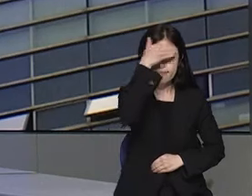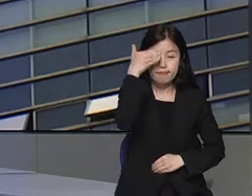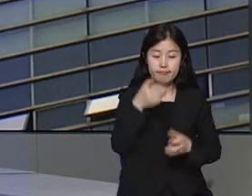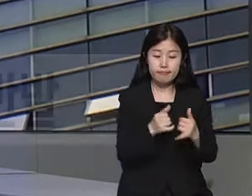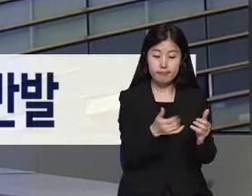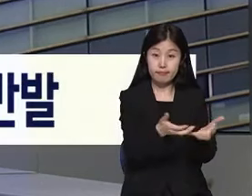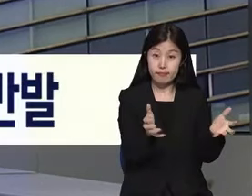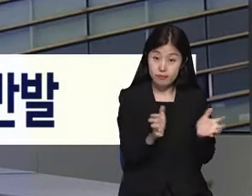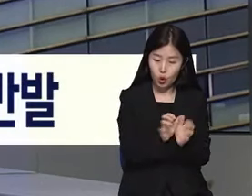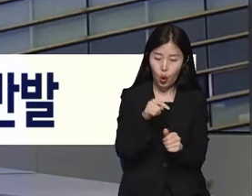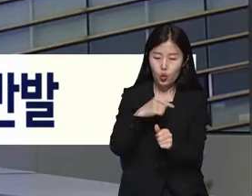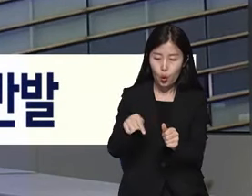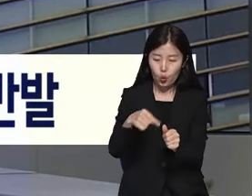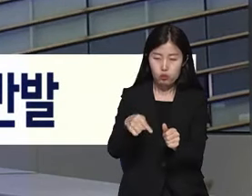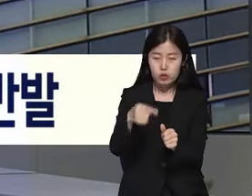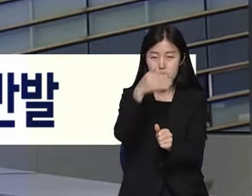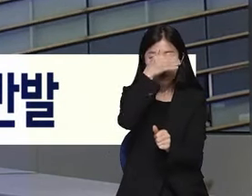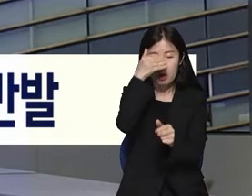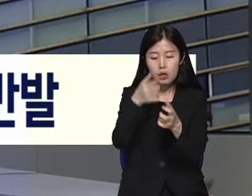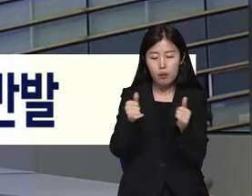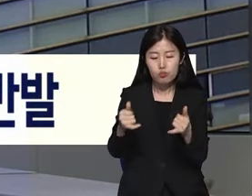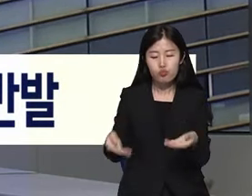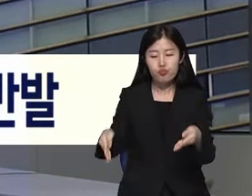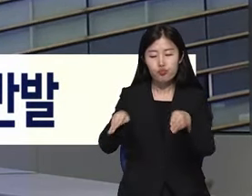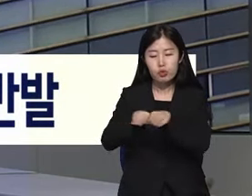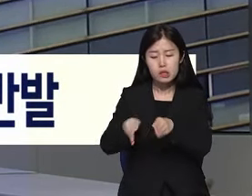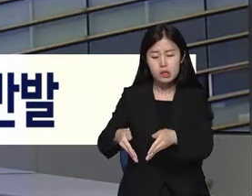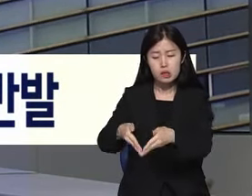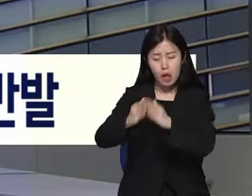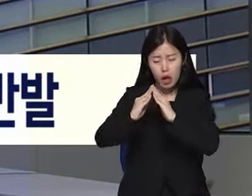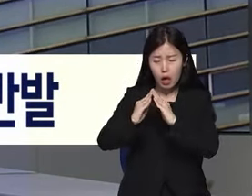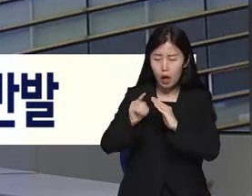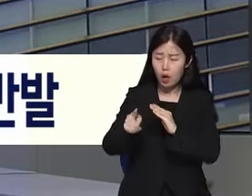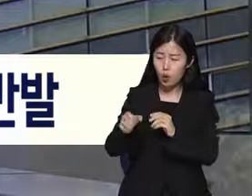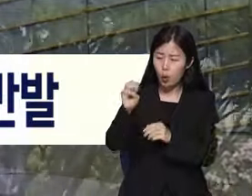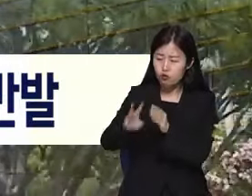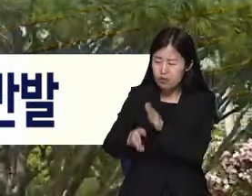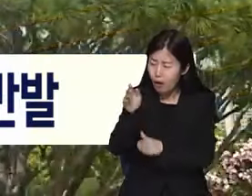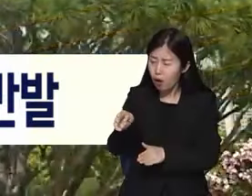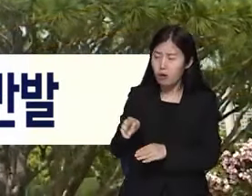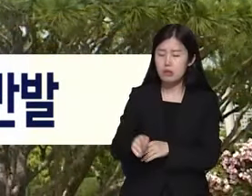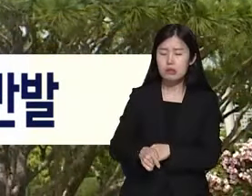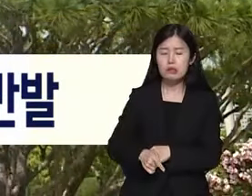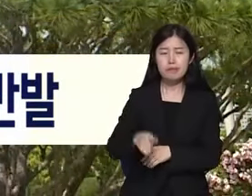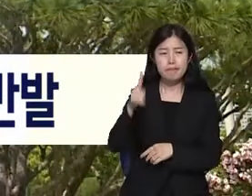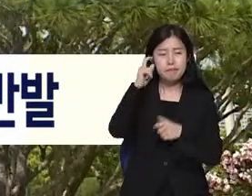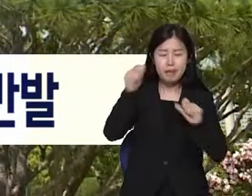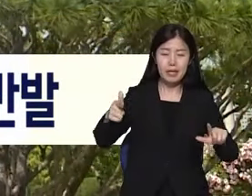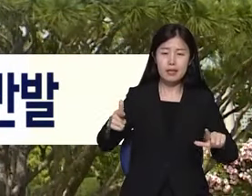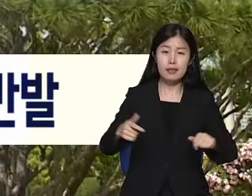청년단체가 교육청년국을 신설하기로 한 광주광역시의 조직 개편에 반대하고 나섰습니다.